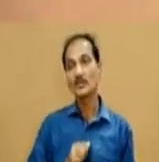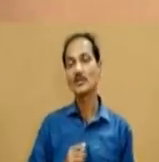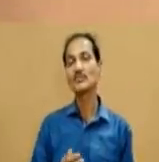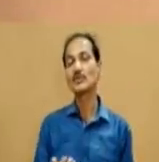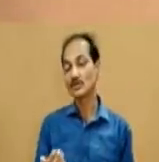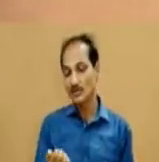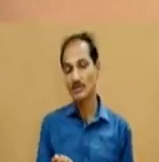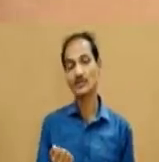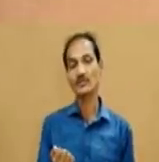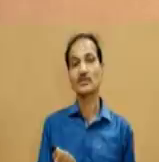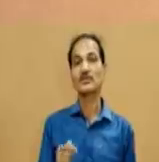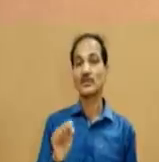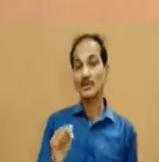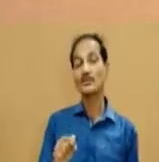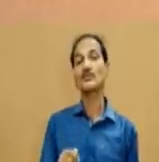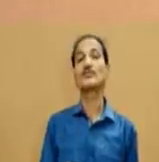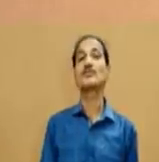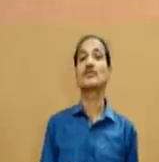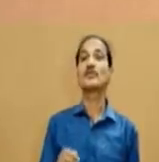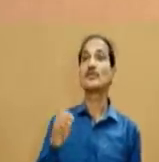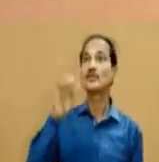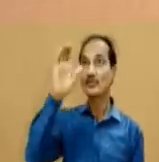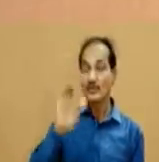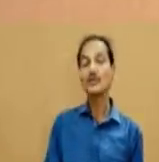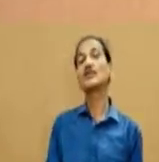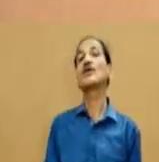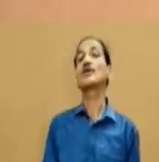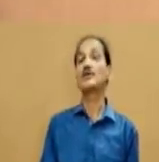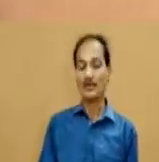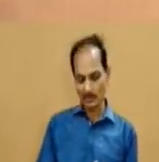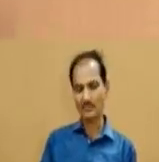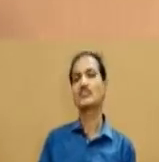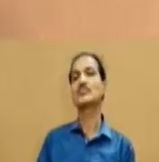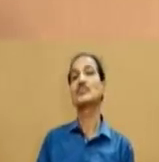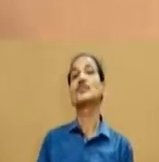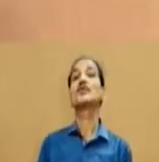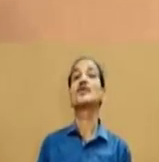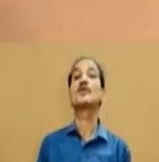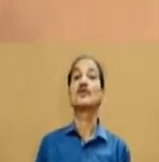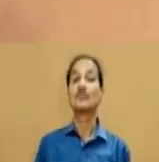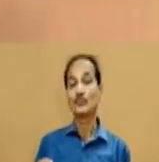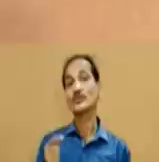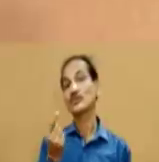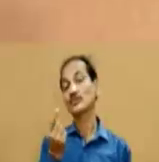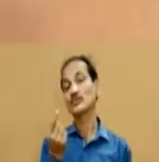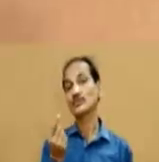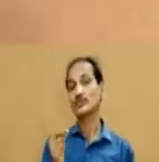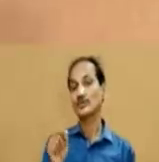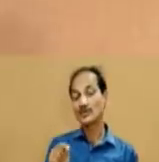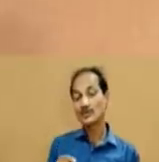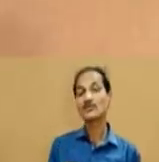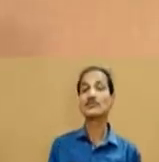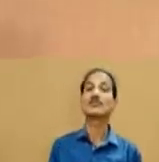ଏହି ଲକ୍ଡାଉନ୍ର ମୁଖ୍ୟ ଉଦ୍ଦେଶ୍ୟ ଥିଲା ସଂକ୍ରମଣର ଲାଇନ୍କୁ ଭାଙ୍ଗି ଦେଇ